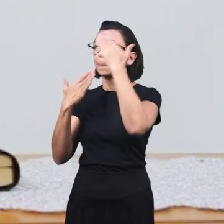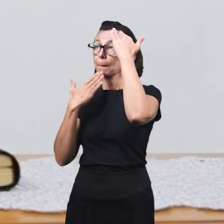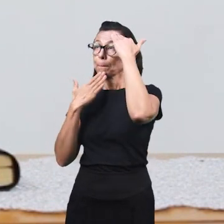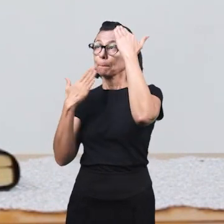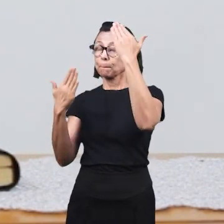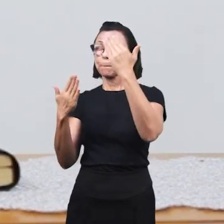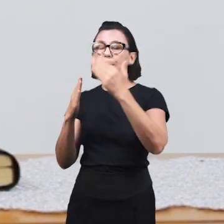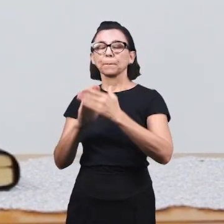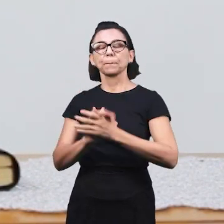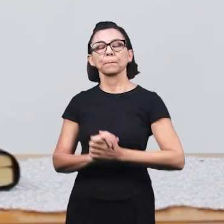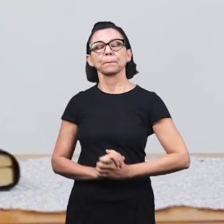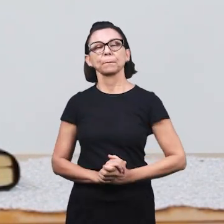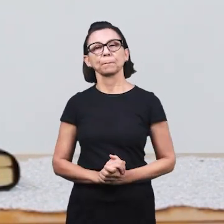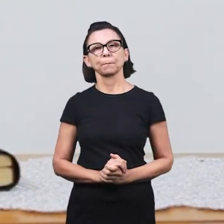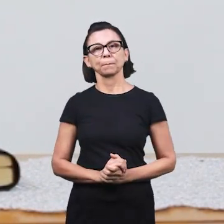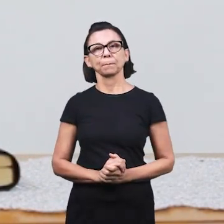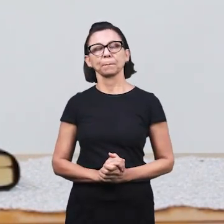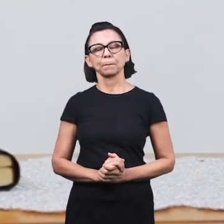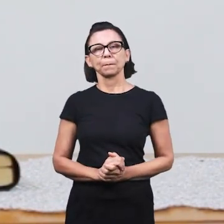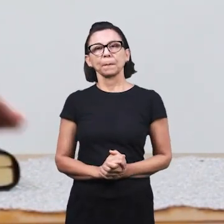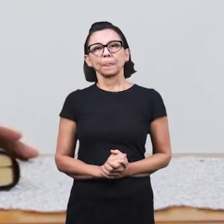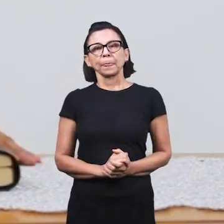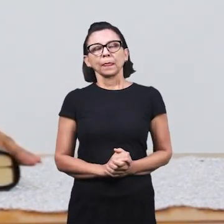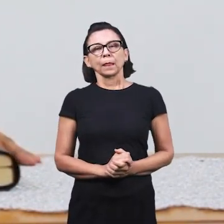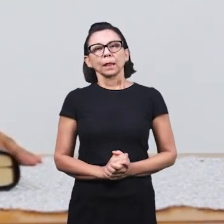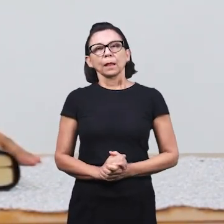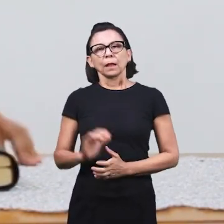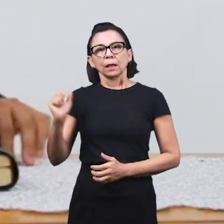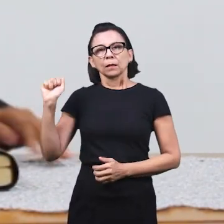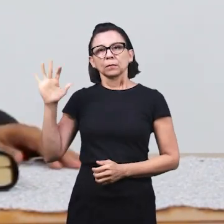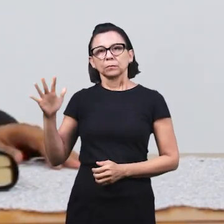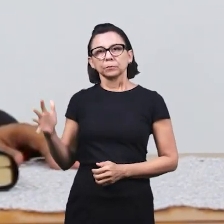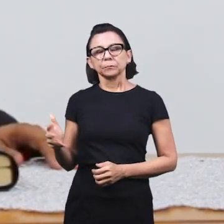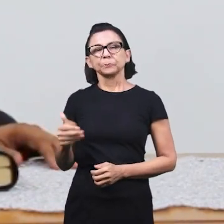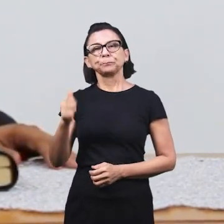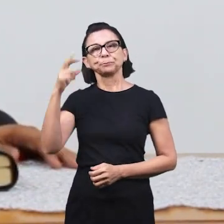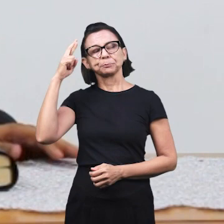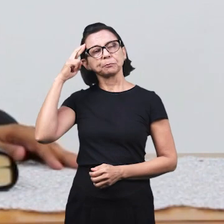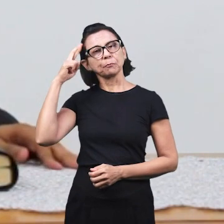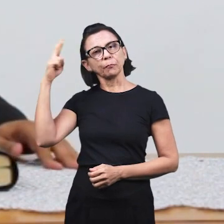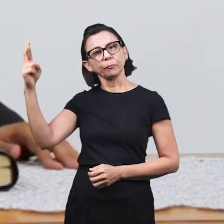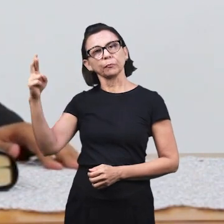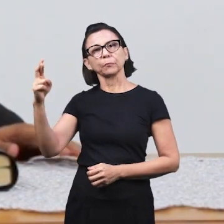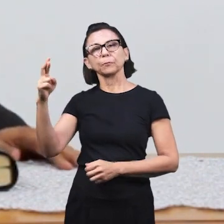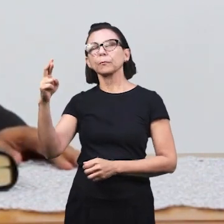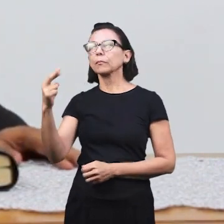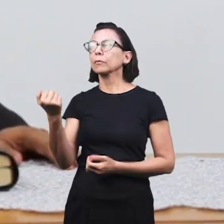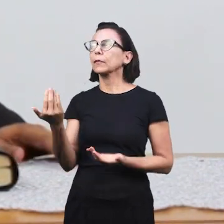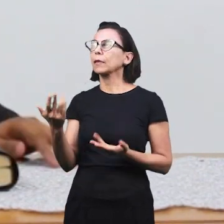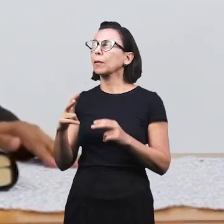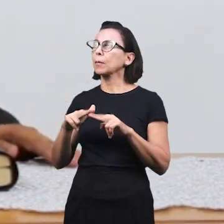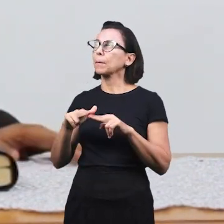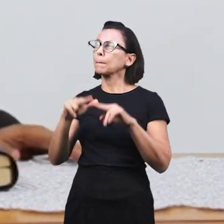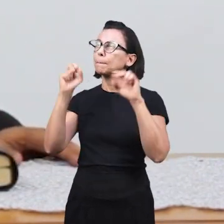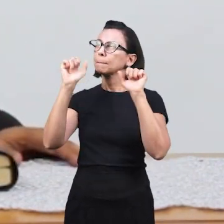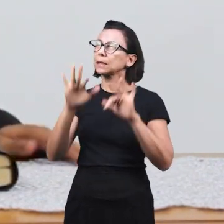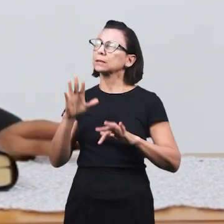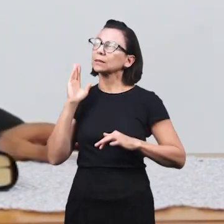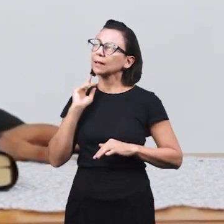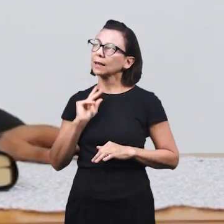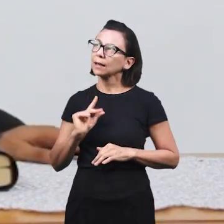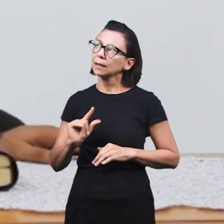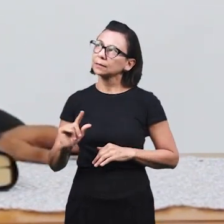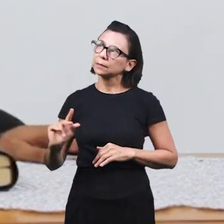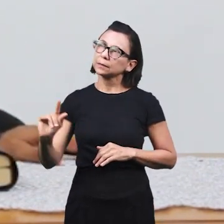Возлюбленные, мы сейчас помолимся Господу в заключении. Господь, мы поклоняемся Тебе за Твое